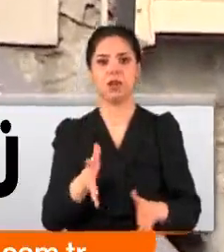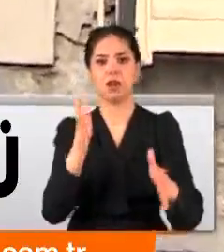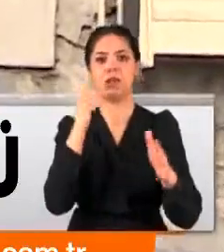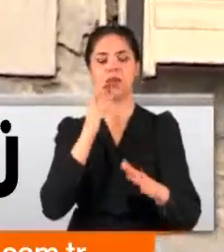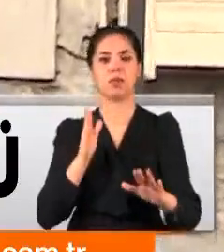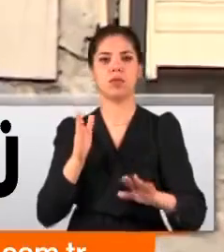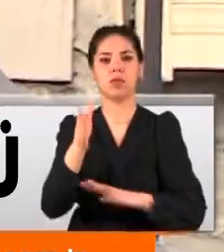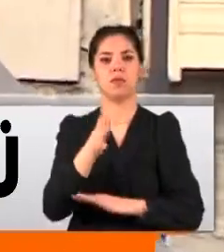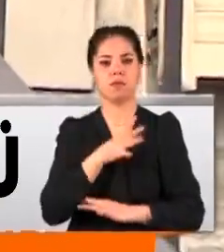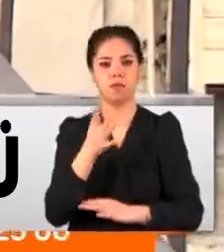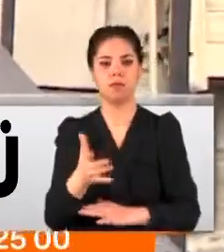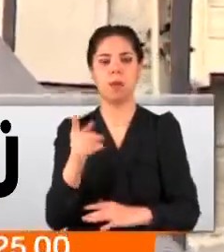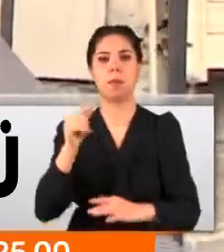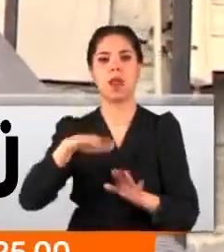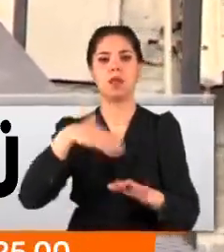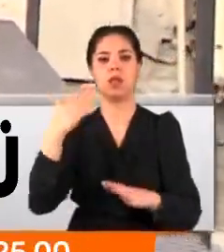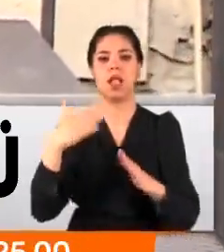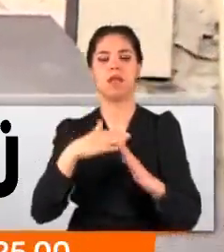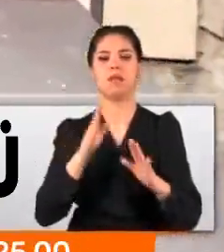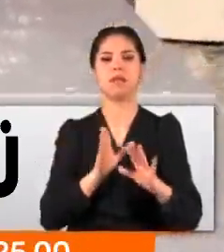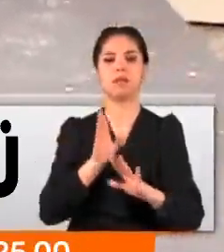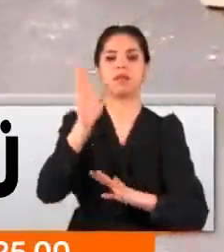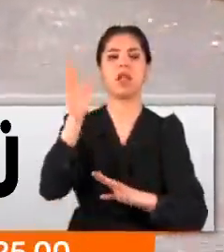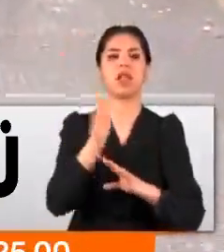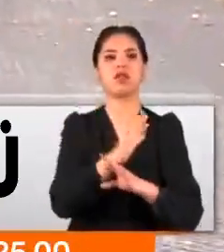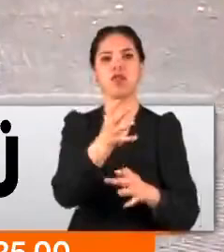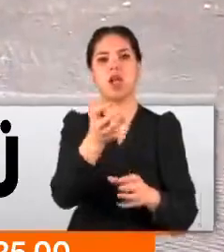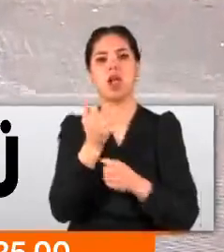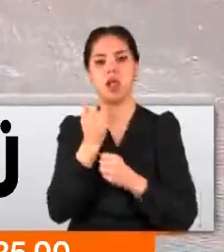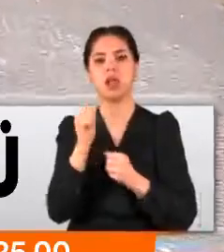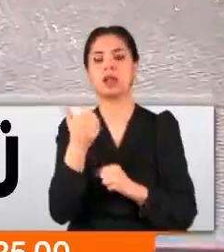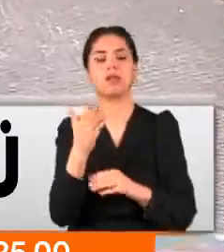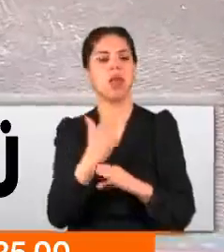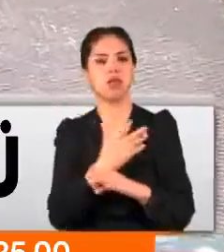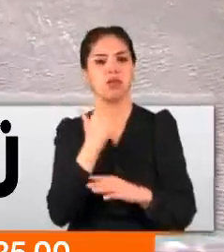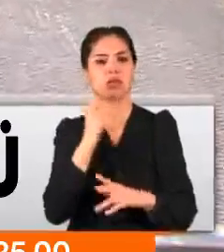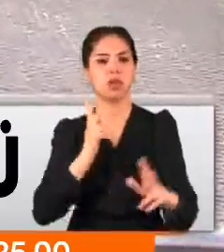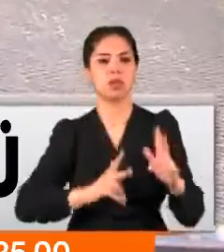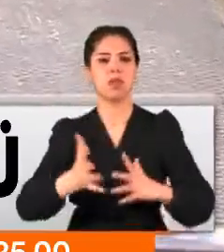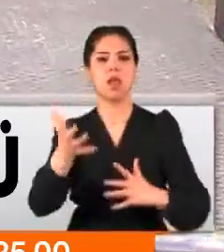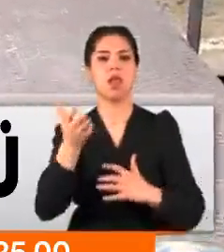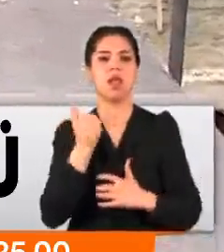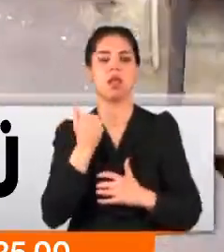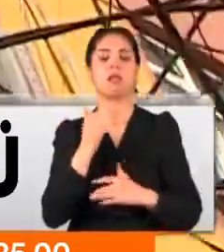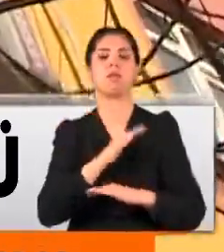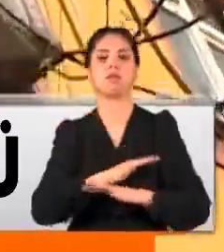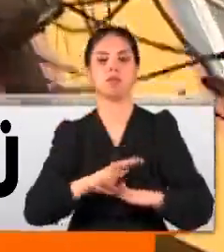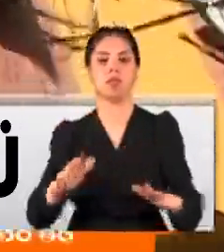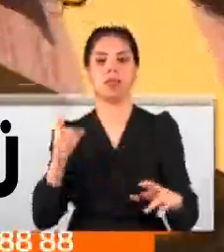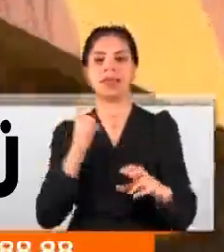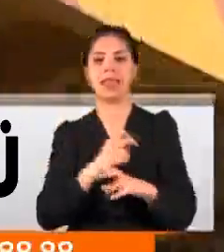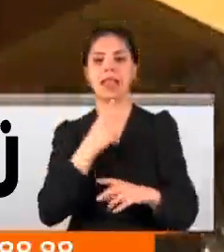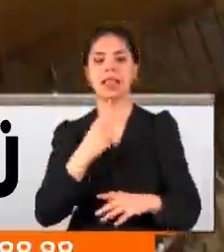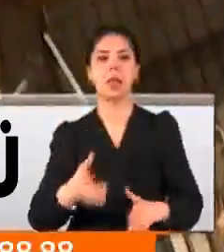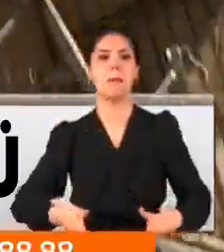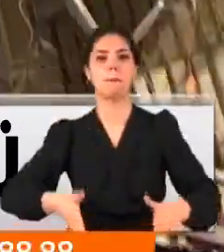doğru giriyorlar ve birazdan da dairelerine çıkıp eşyalarını, değerli eşyalarını, kıyafetlerini alabildiklerini alacaklar. Riskli